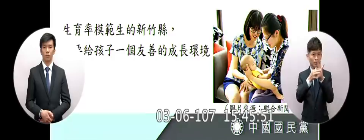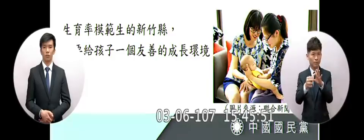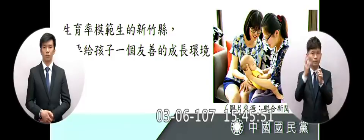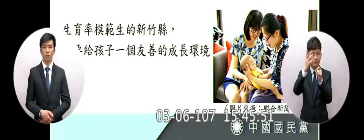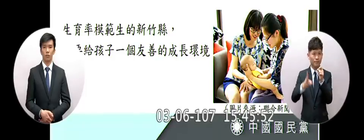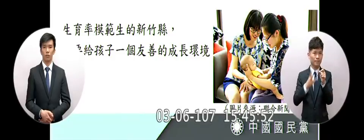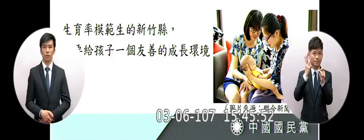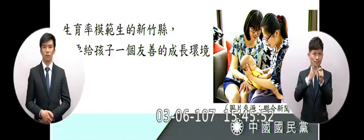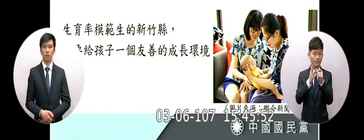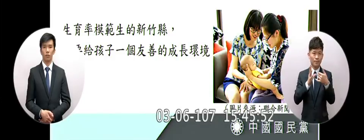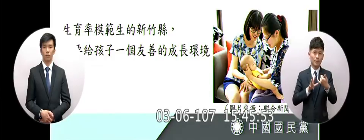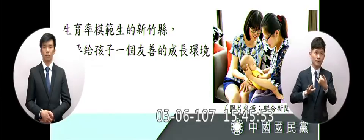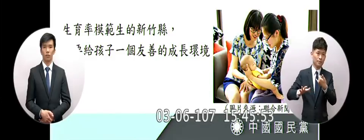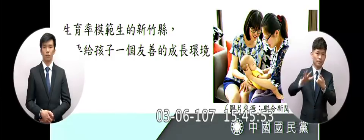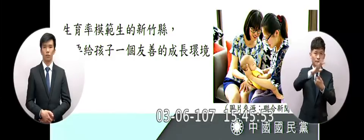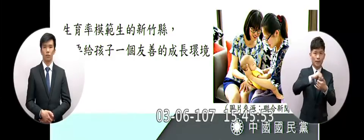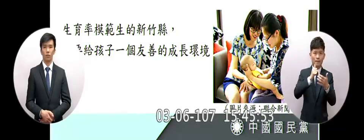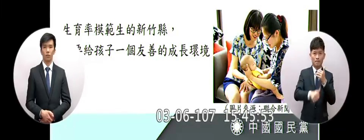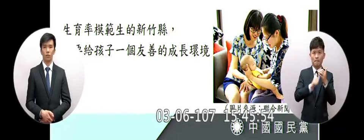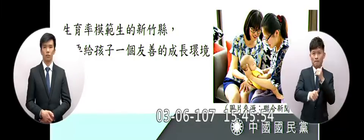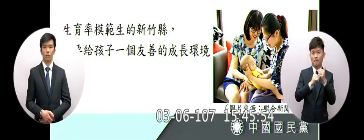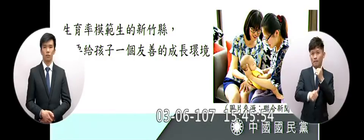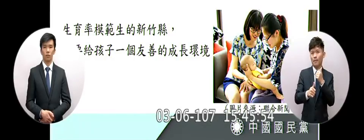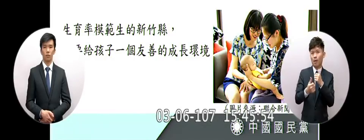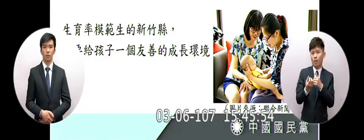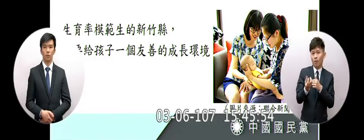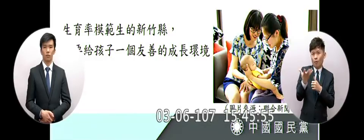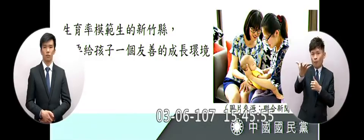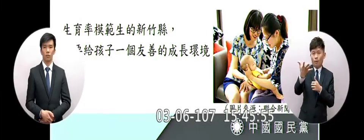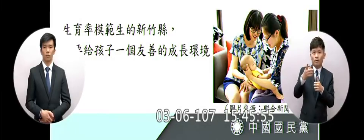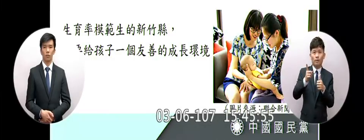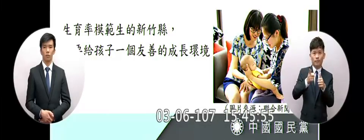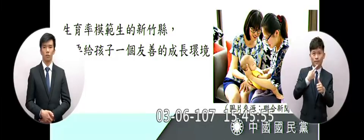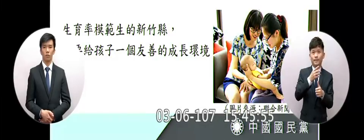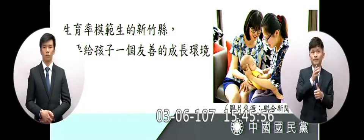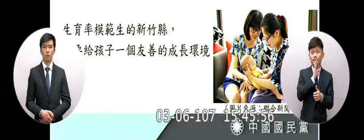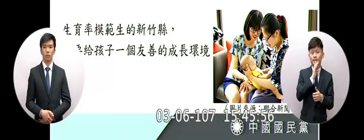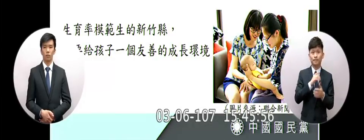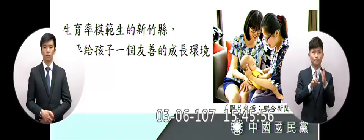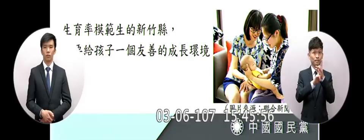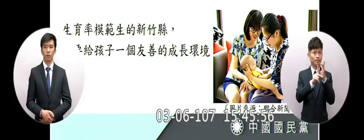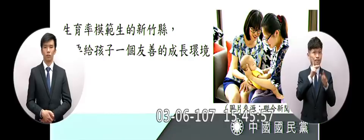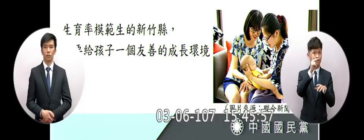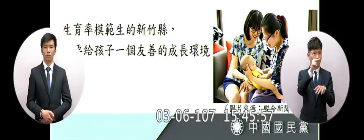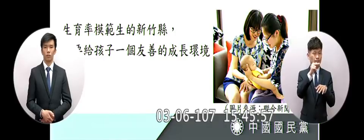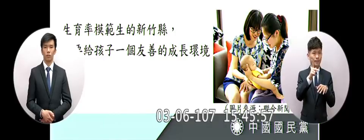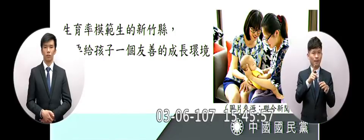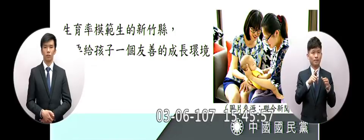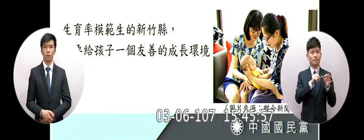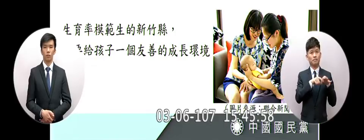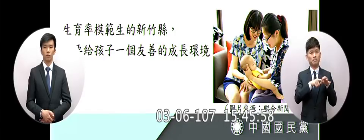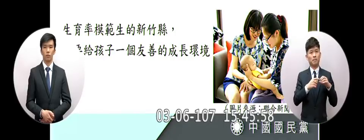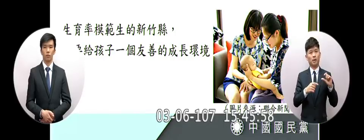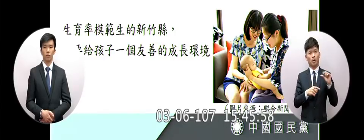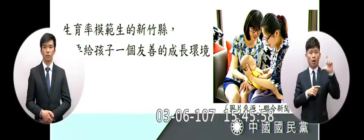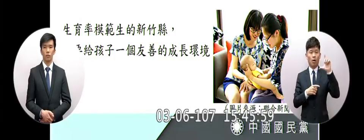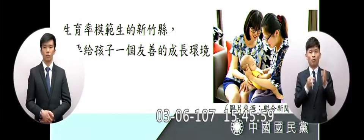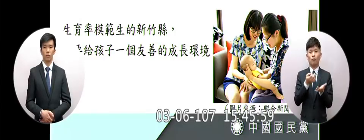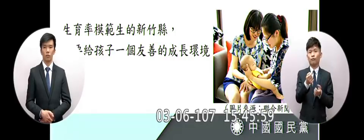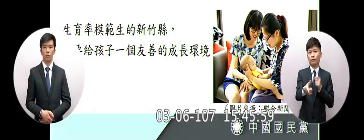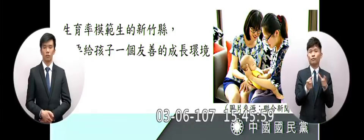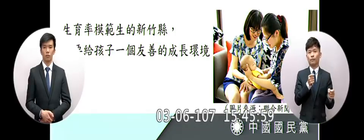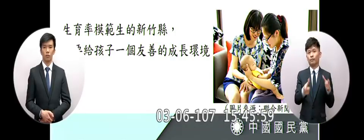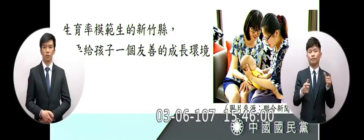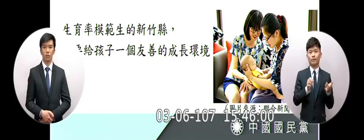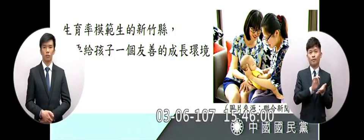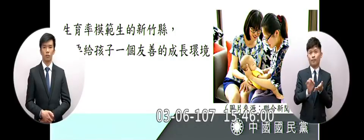联全台生育率最高的县市了。其中当然竹科人的高所得高消费这个